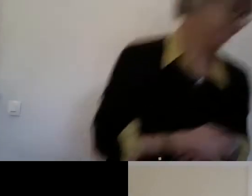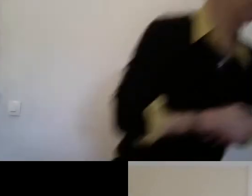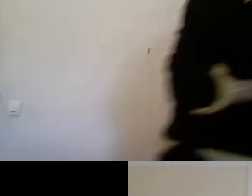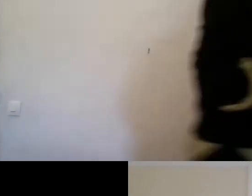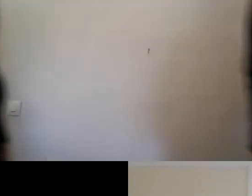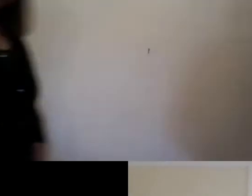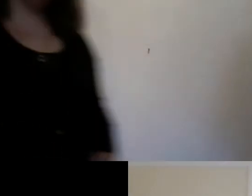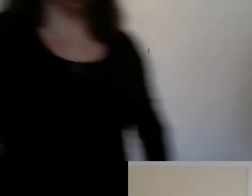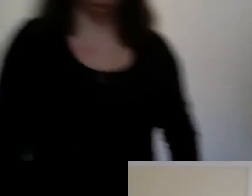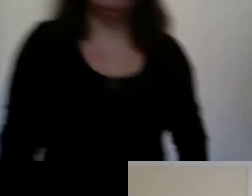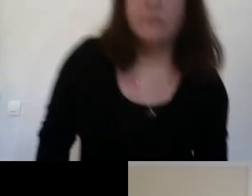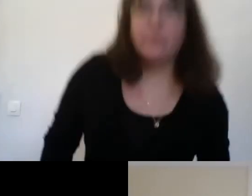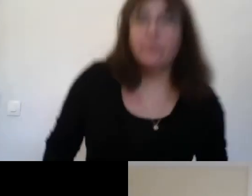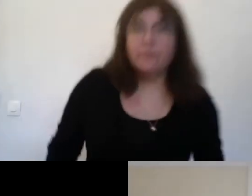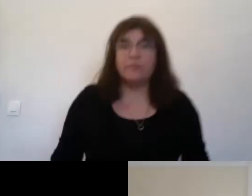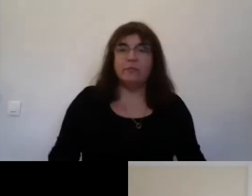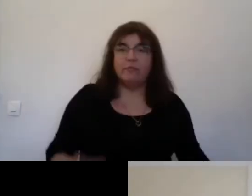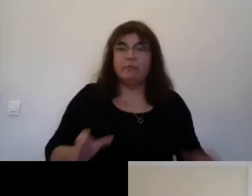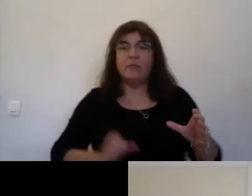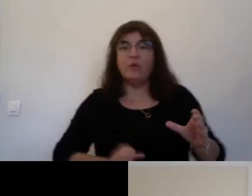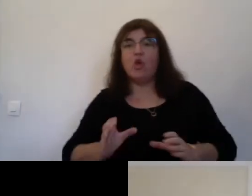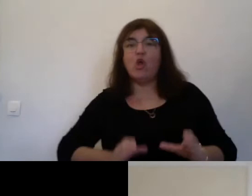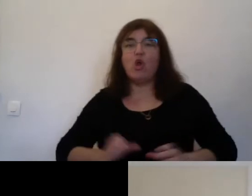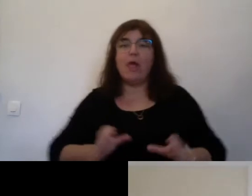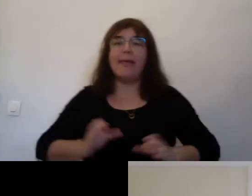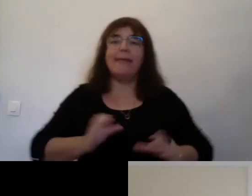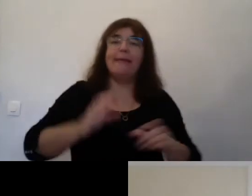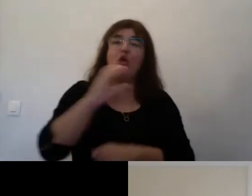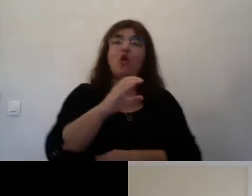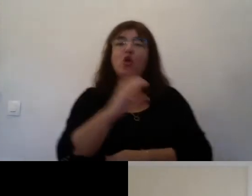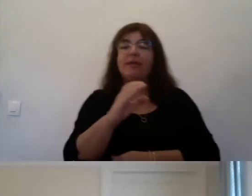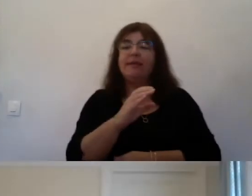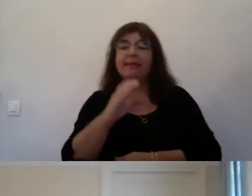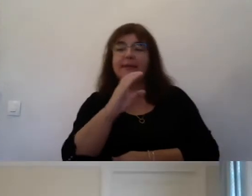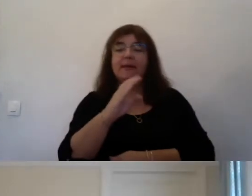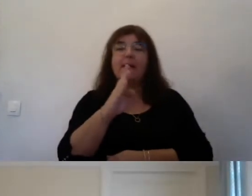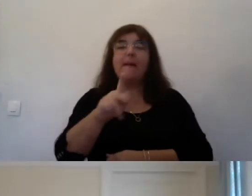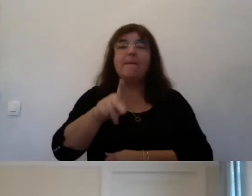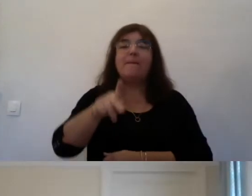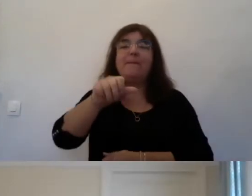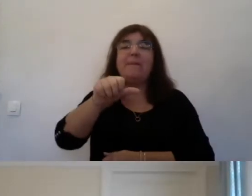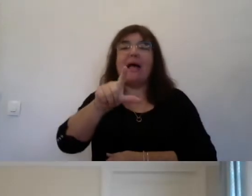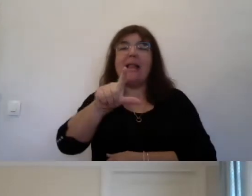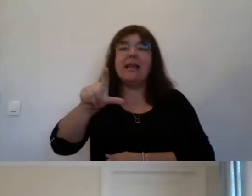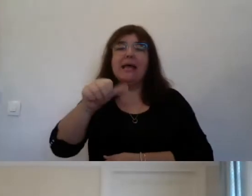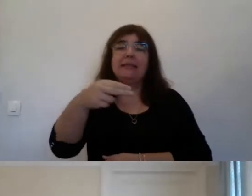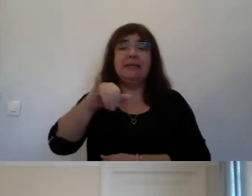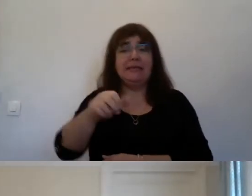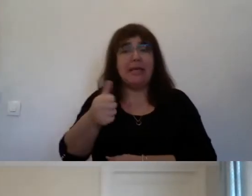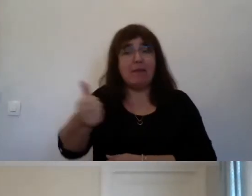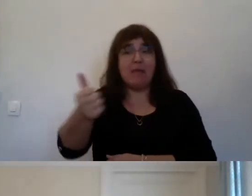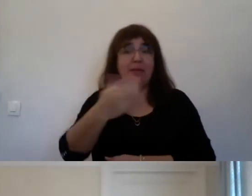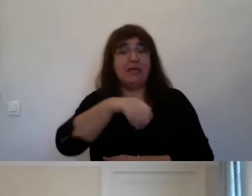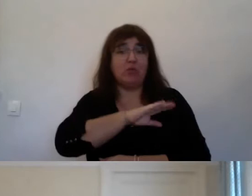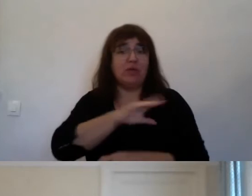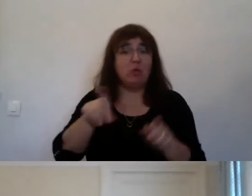collègue, Corinne Paltani, qui est chargée de projets culturels auprès des publics empêchés, à la RMN également. Corinne, c'est à vous.